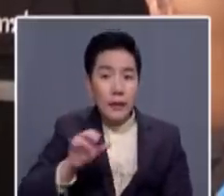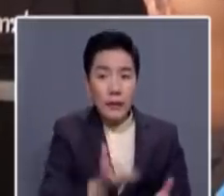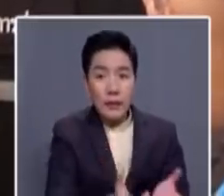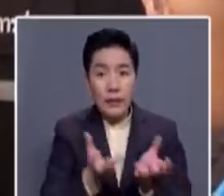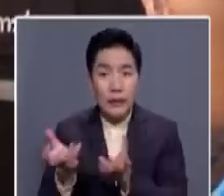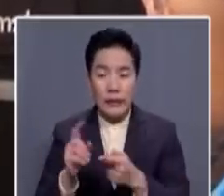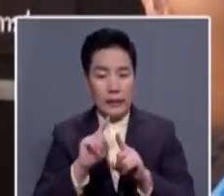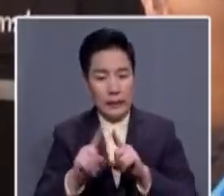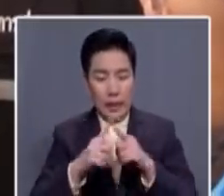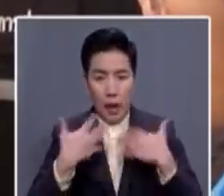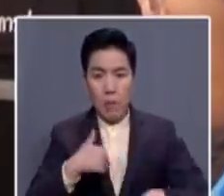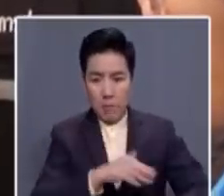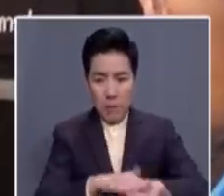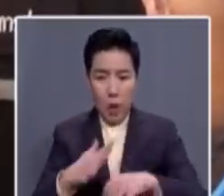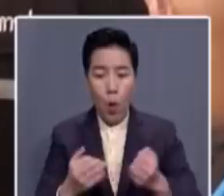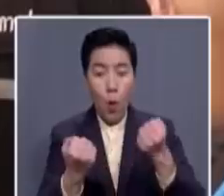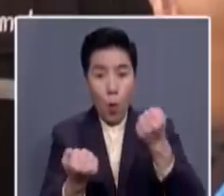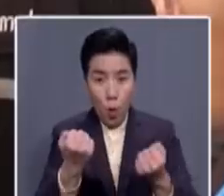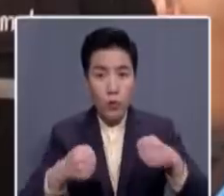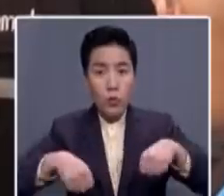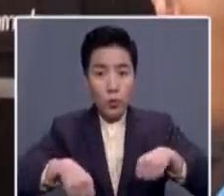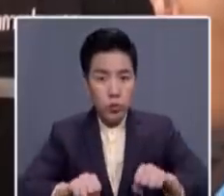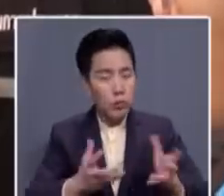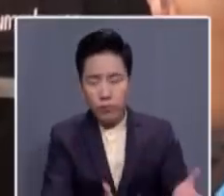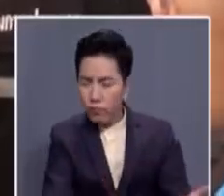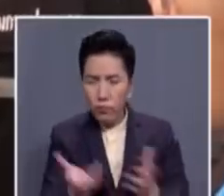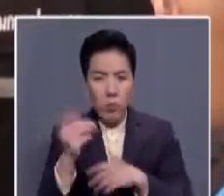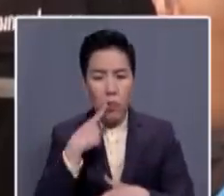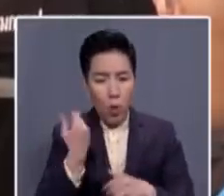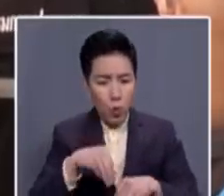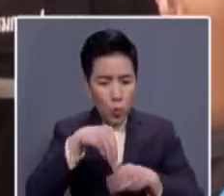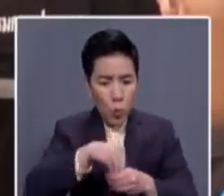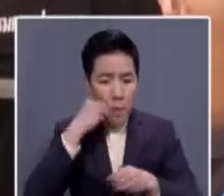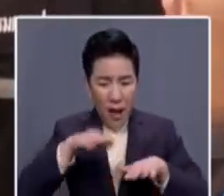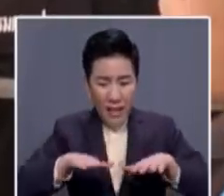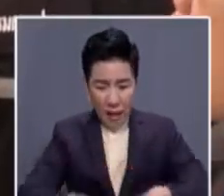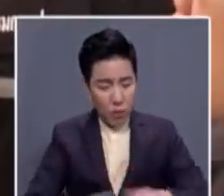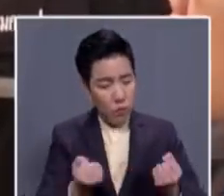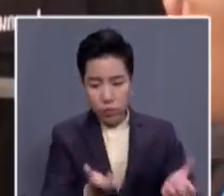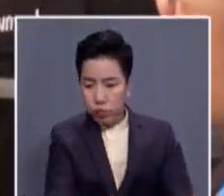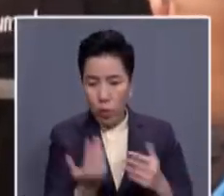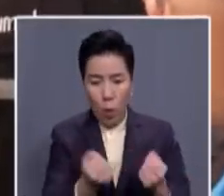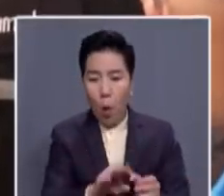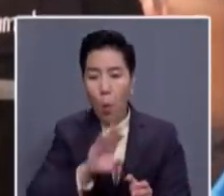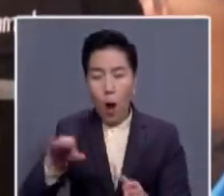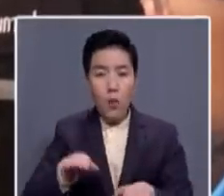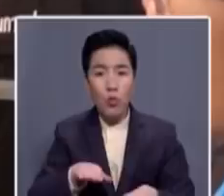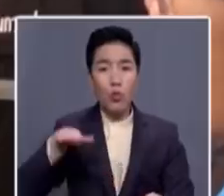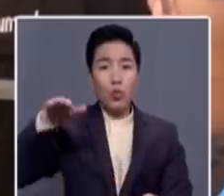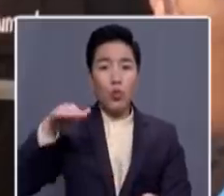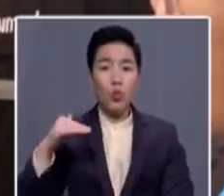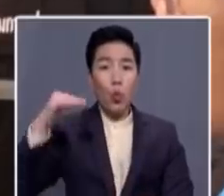ครับรวมทั้งยวดยานพาหนะรถมอเตอร์ไซค์รถยนต์ที่อยู่บ้านเรือนอยู่ที่ต่ำก็ขอให้นำไปเก็บไว้นะ